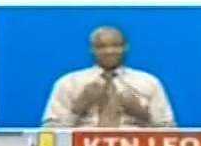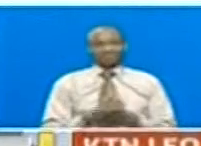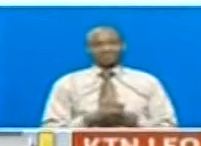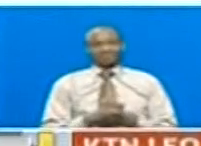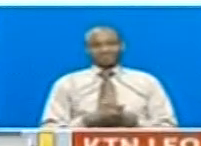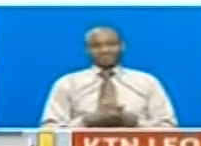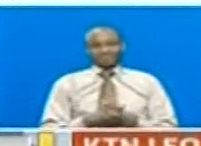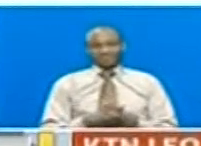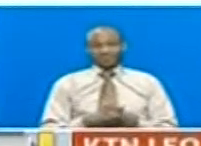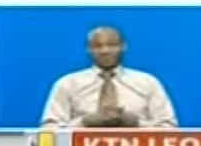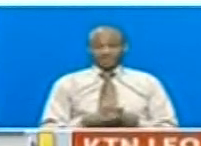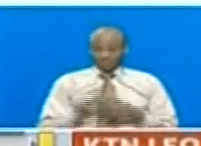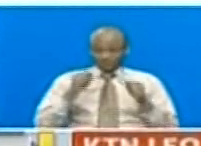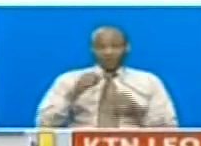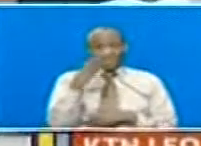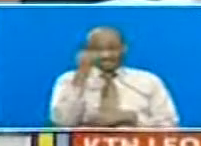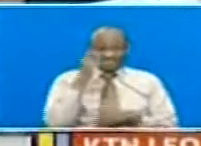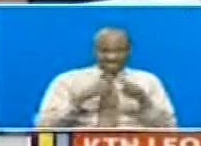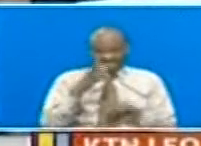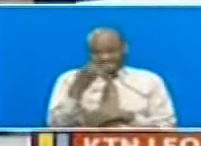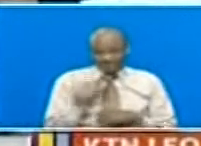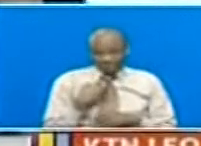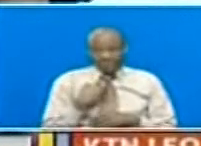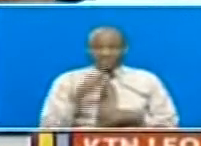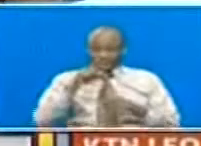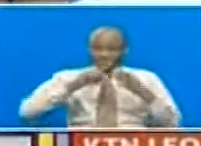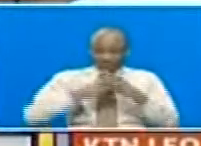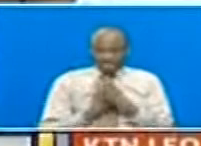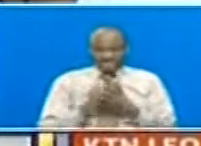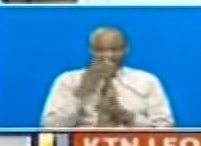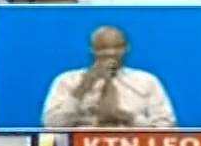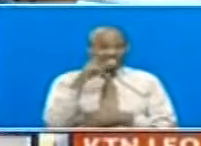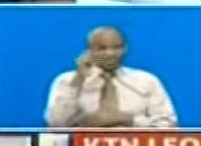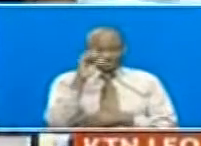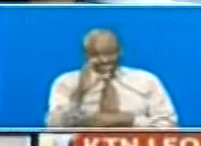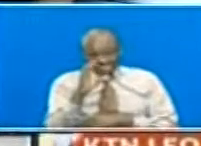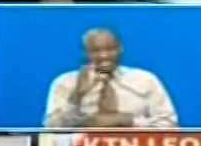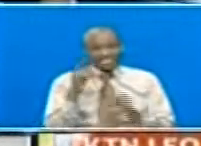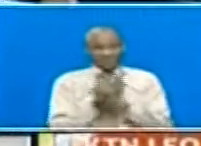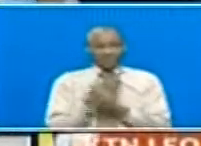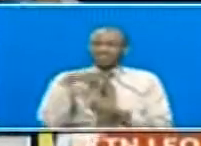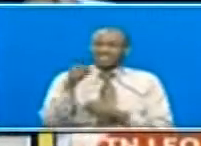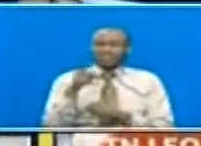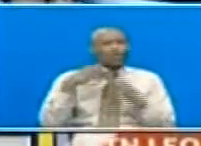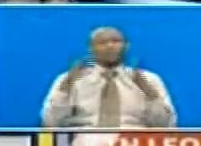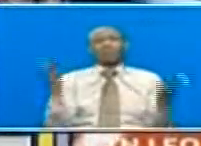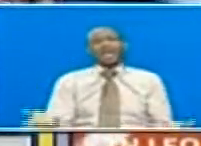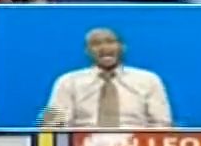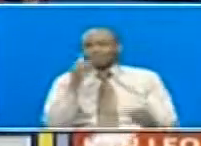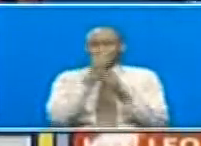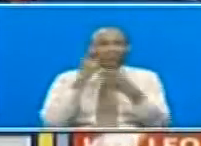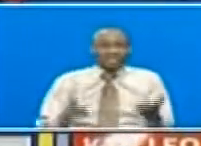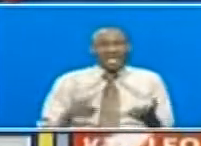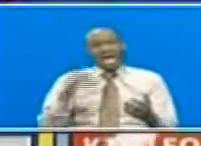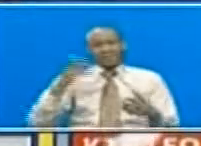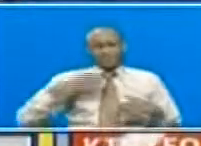Naam. Bila shaka ni zaidi ya miaka 30 kutoka mlipo anza kucheza michezo kwenye KBC na kutoka. Je, mmepotelea wapi? Mnafanya nini? Maana